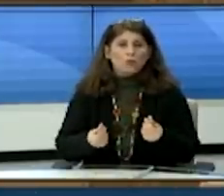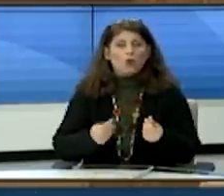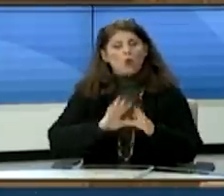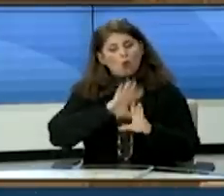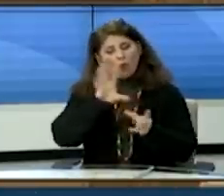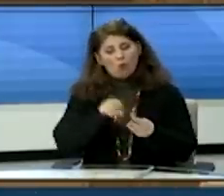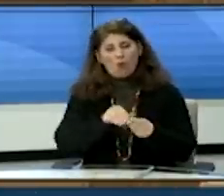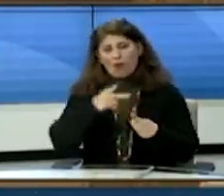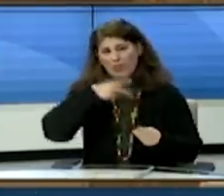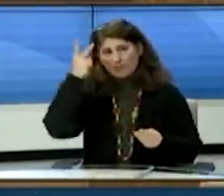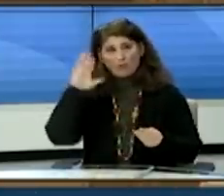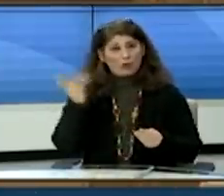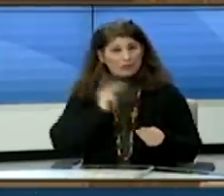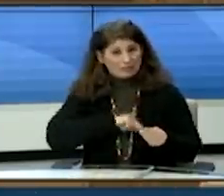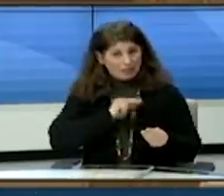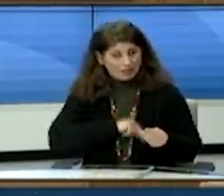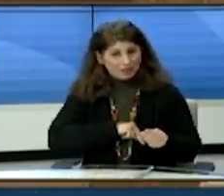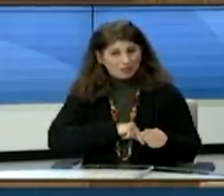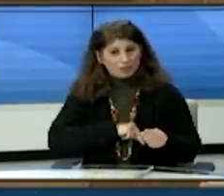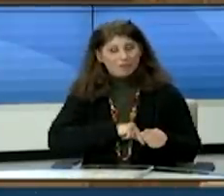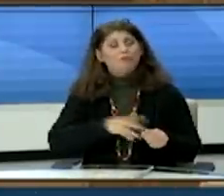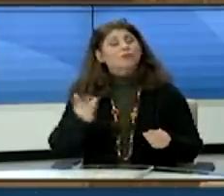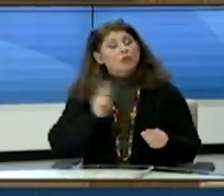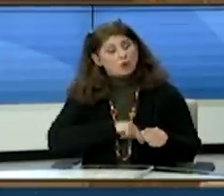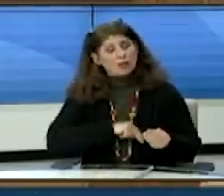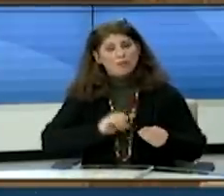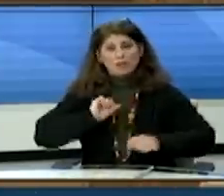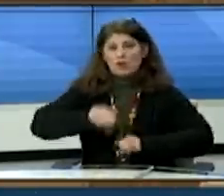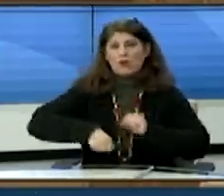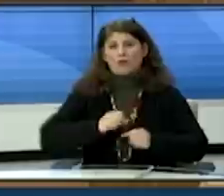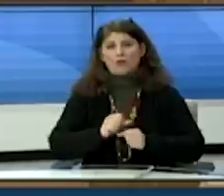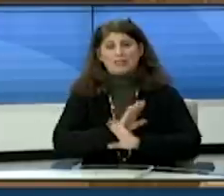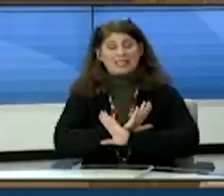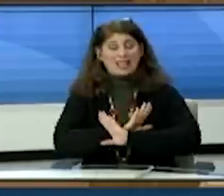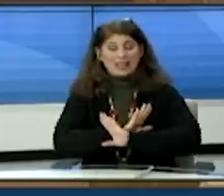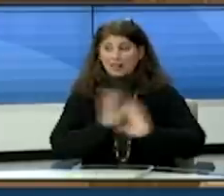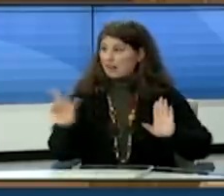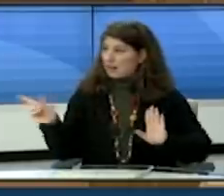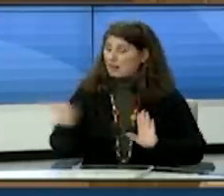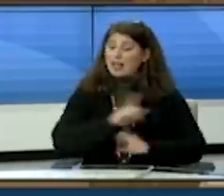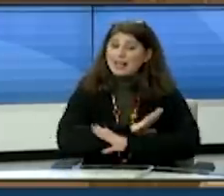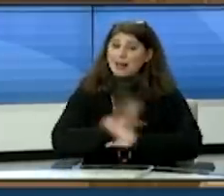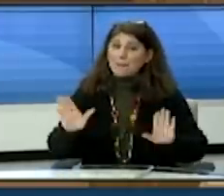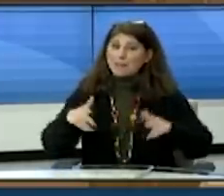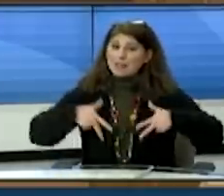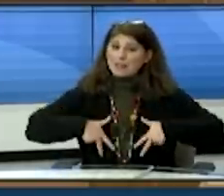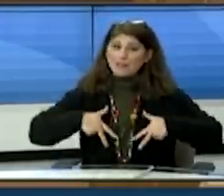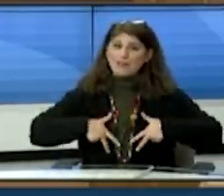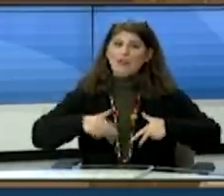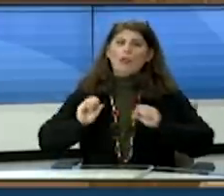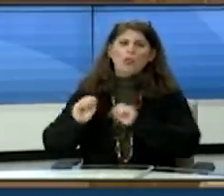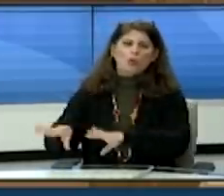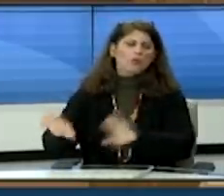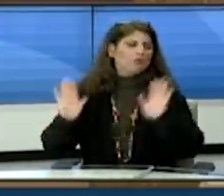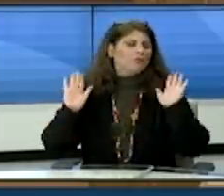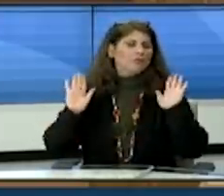τους. Ό,τι κέρδισαν, το κέρδισαν με τον αγώνα τους. Κανένα σας, καμιά κυβέρνηση δεν τους το